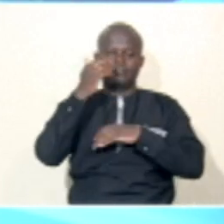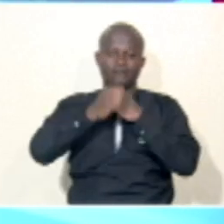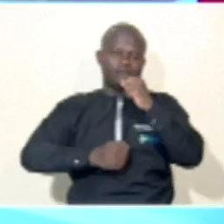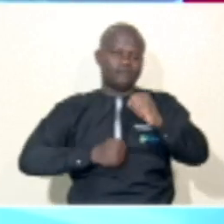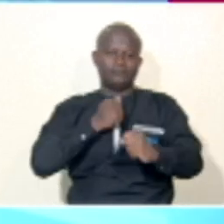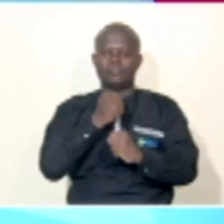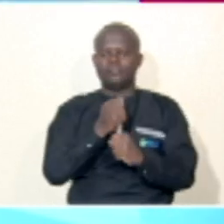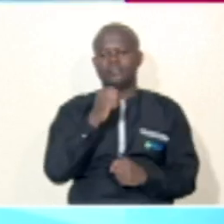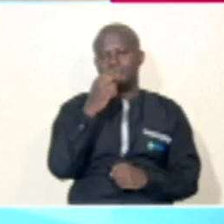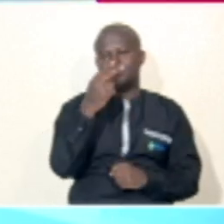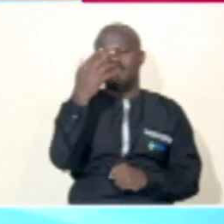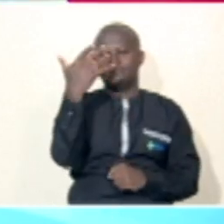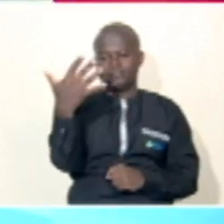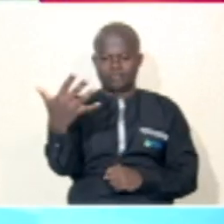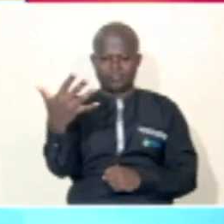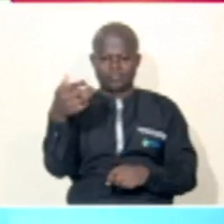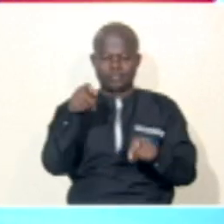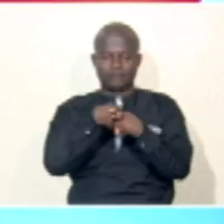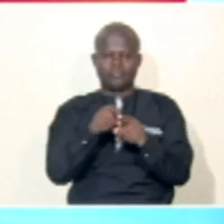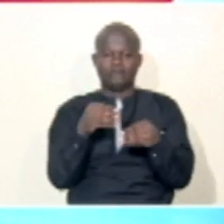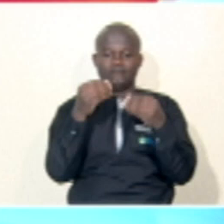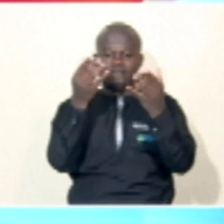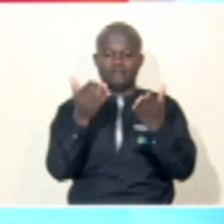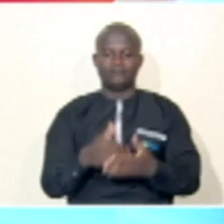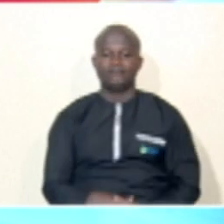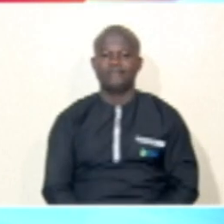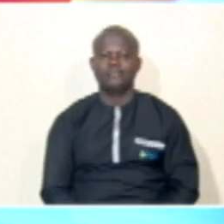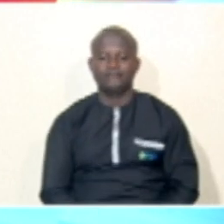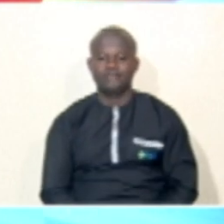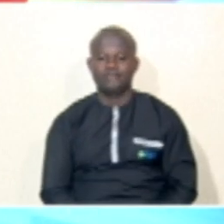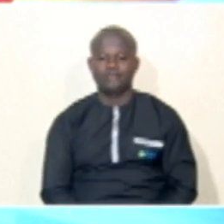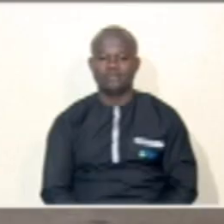imyaka 25 nk'uko tugezweho na Jean Paul Turatsinze.